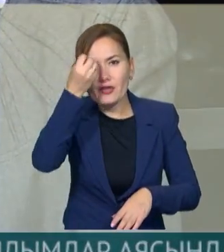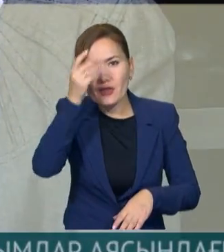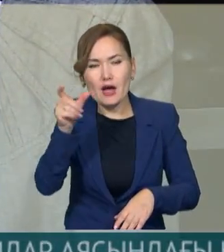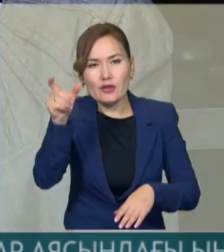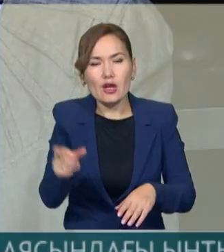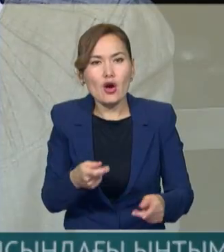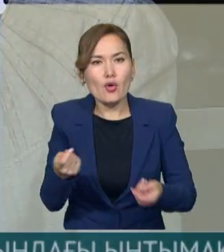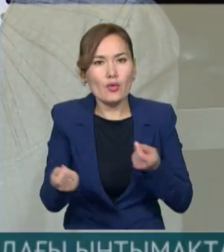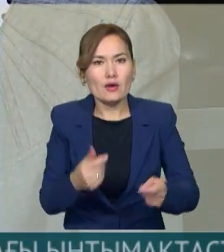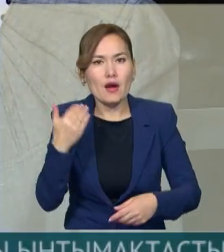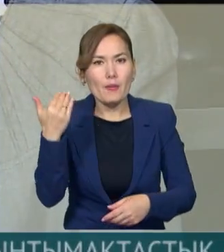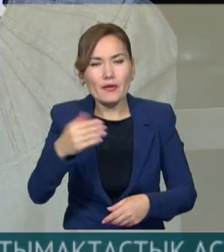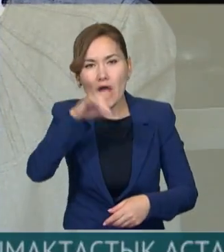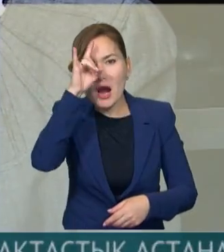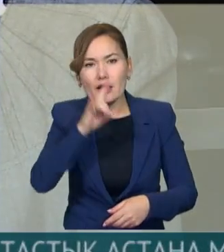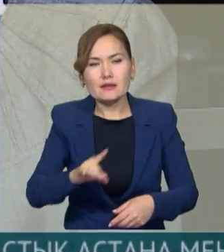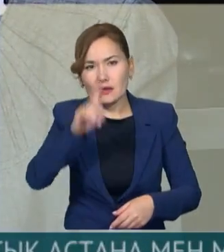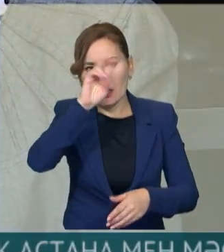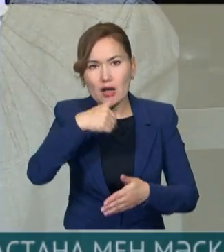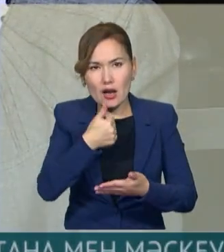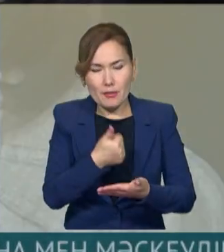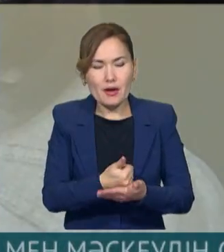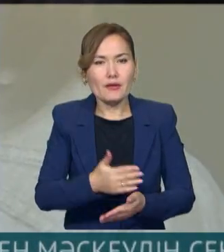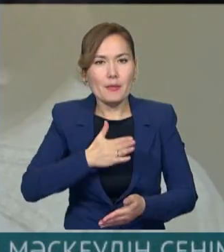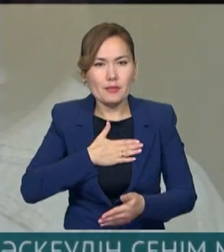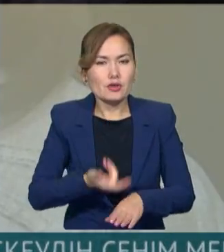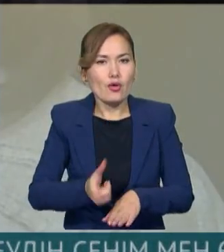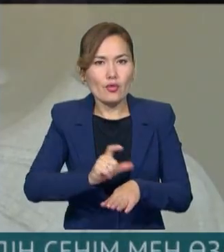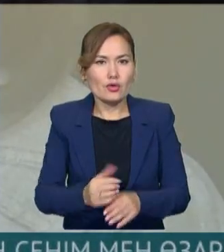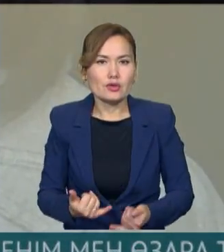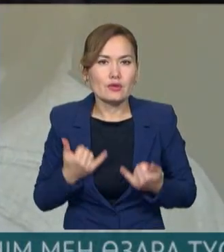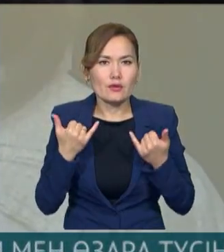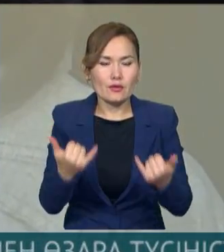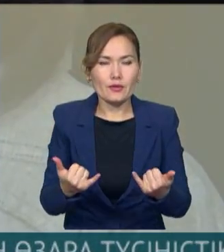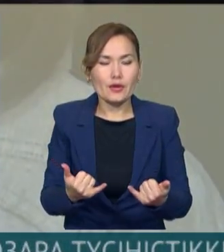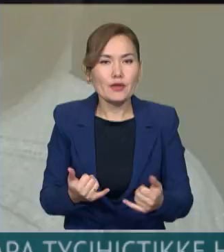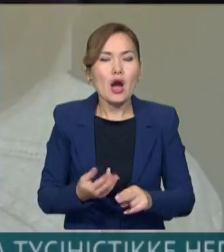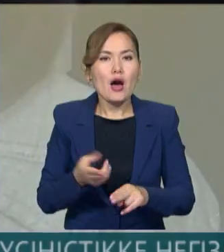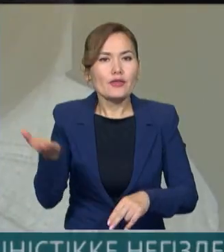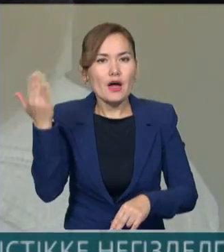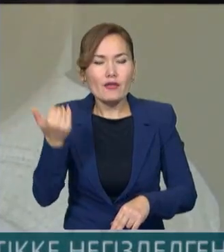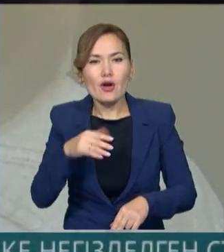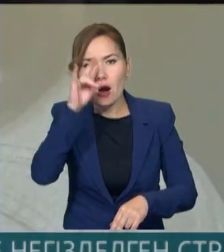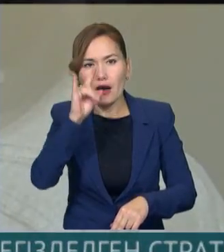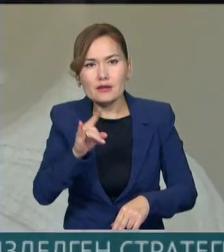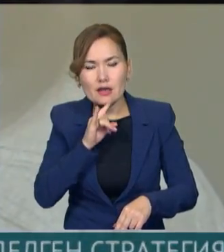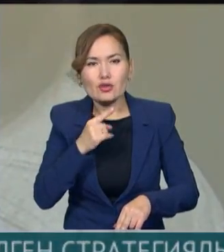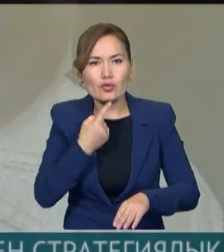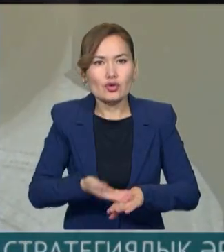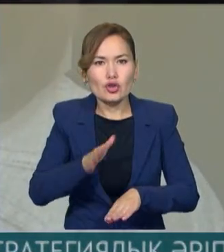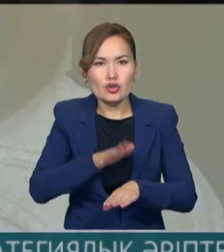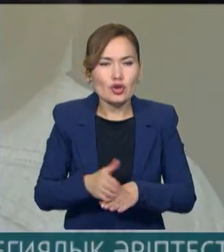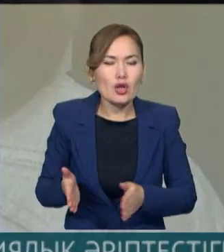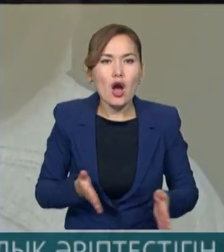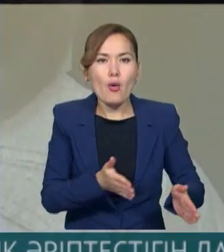бейбіт үдерістердің бастамашысы болған мемлекет қайраткері ретінде қабылдайды. Ең қиын сәттерде алғашқылардың бірі болып,